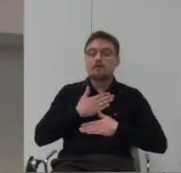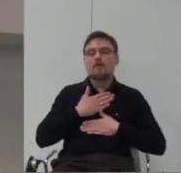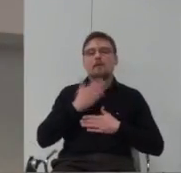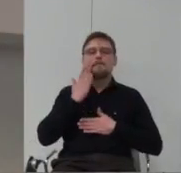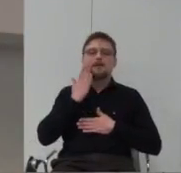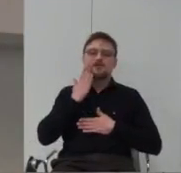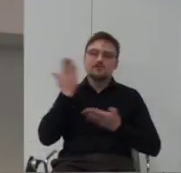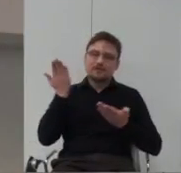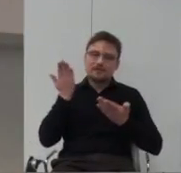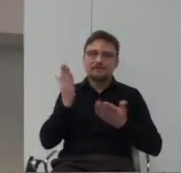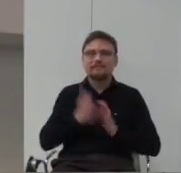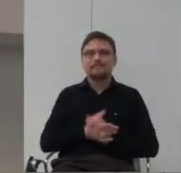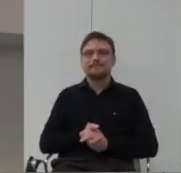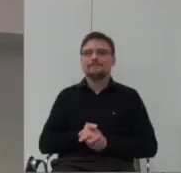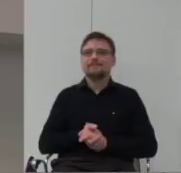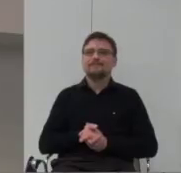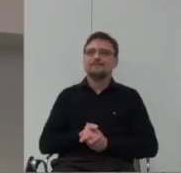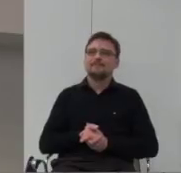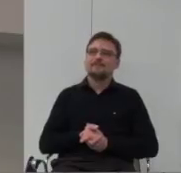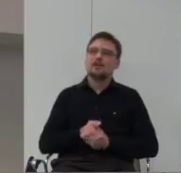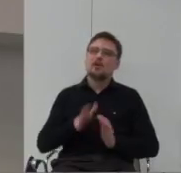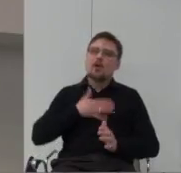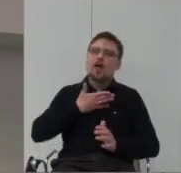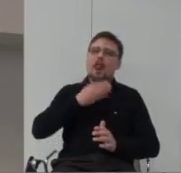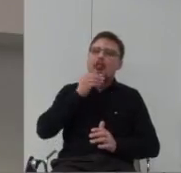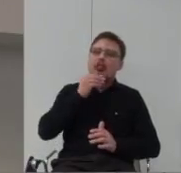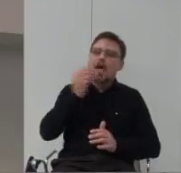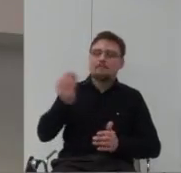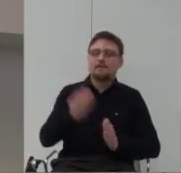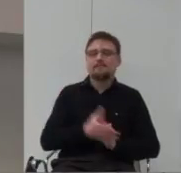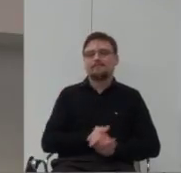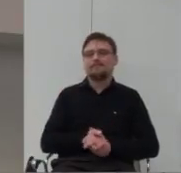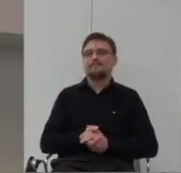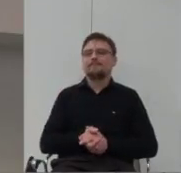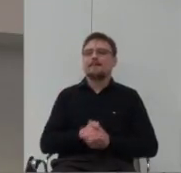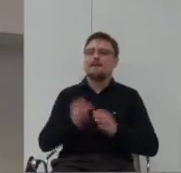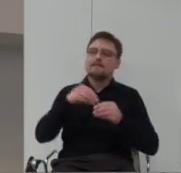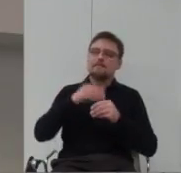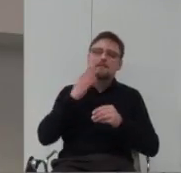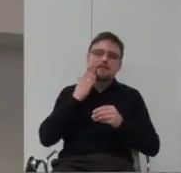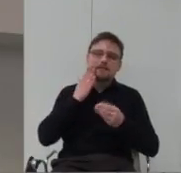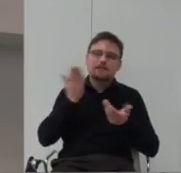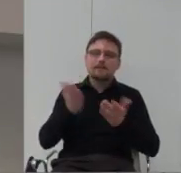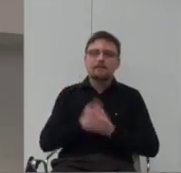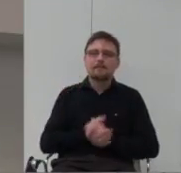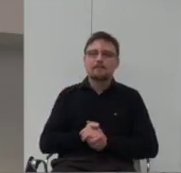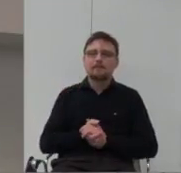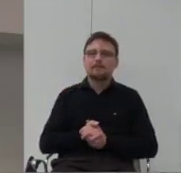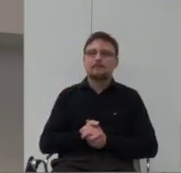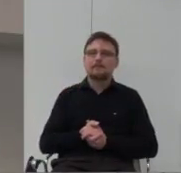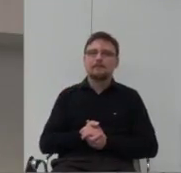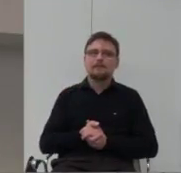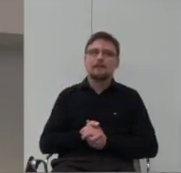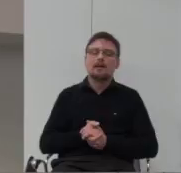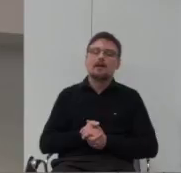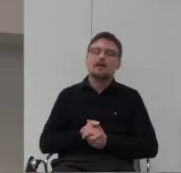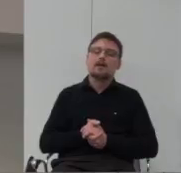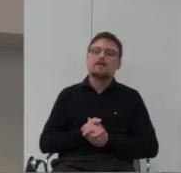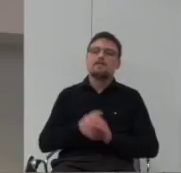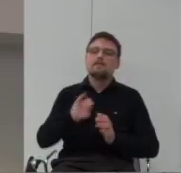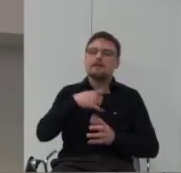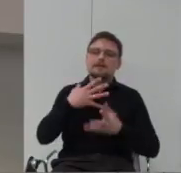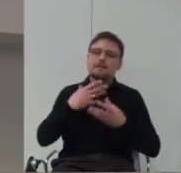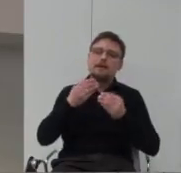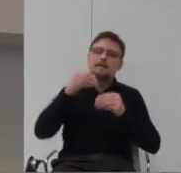też uzyskać chyba większą satysfakcję, taką satysfakcję metafizyczną, czy